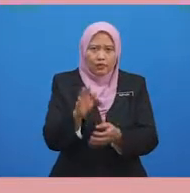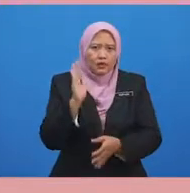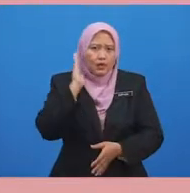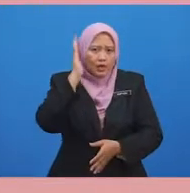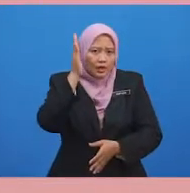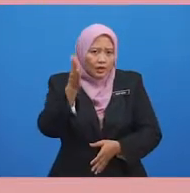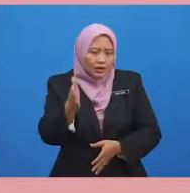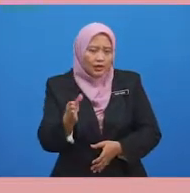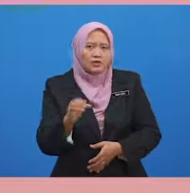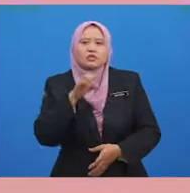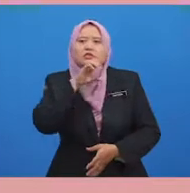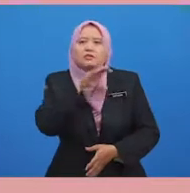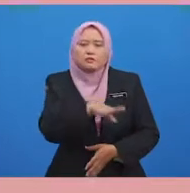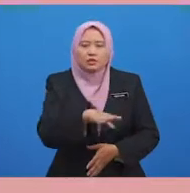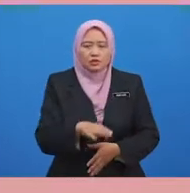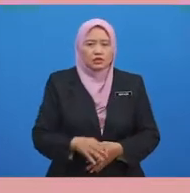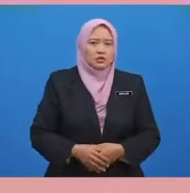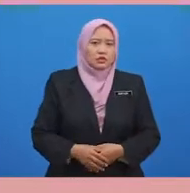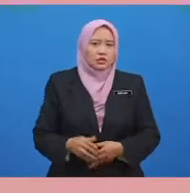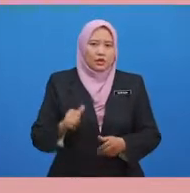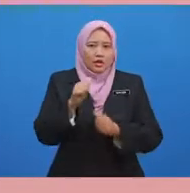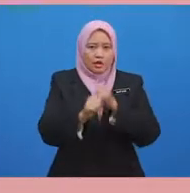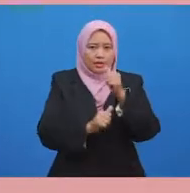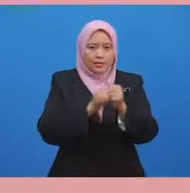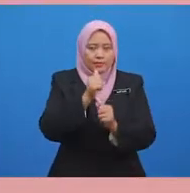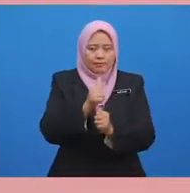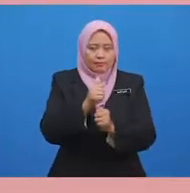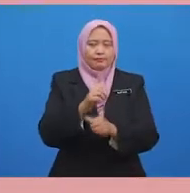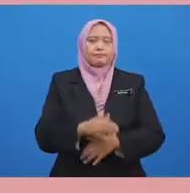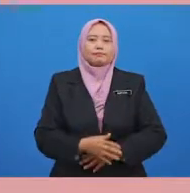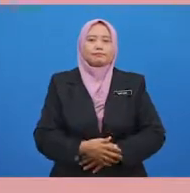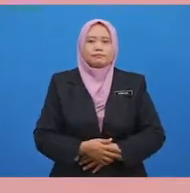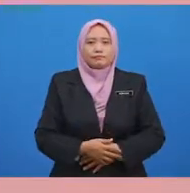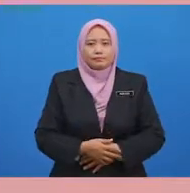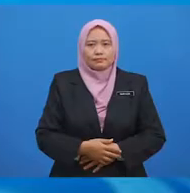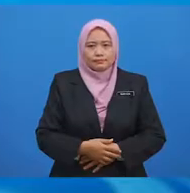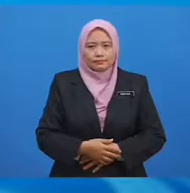fenomena-fenomena yang tidak diingini terjadi.